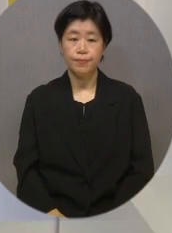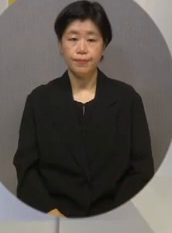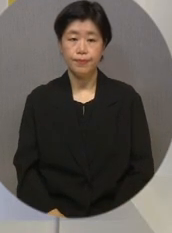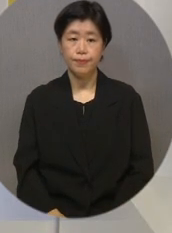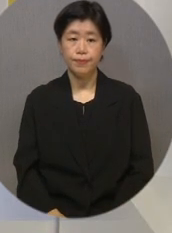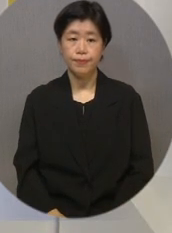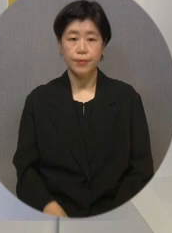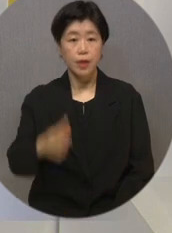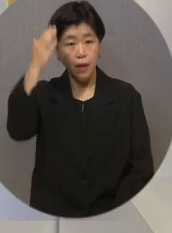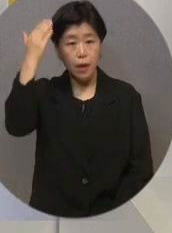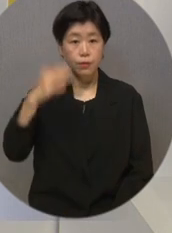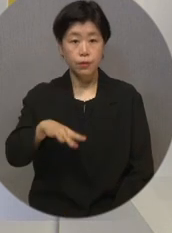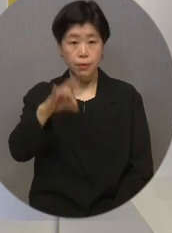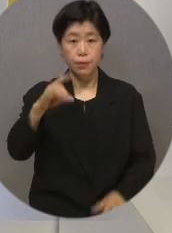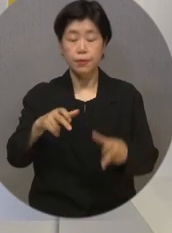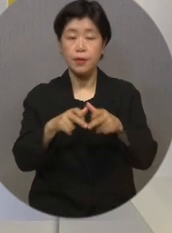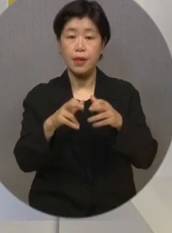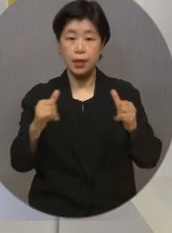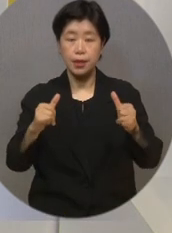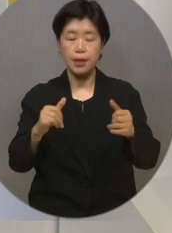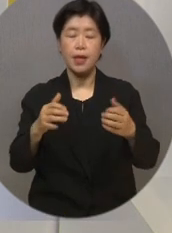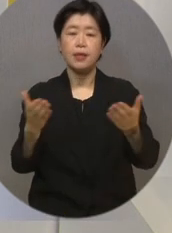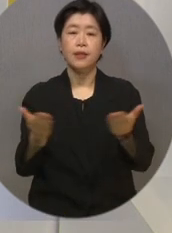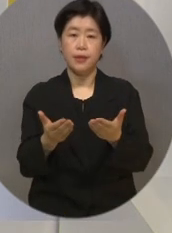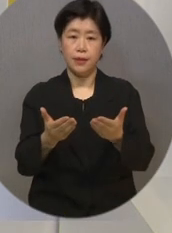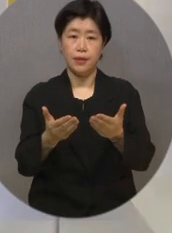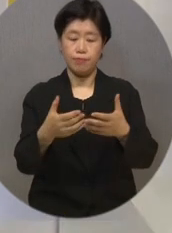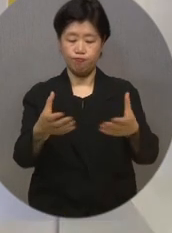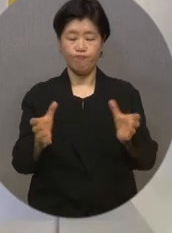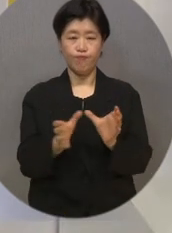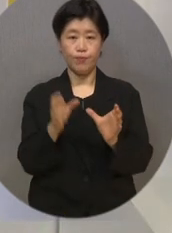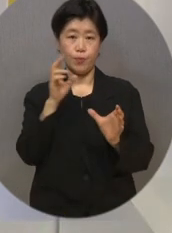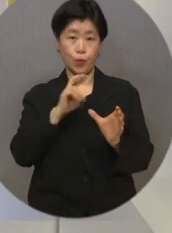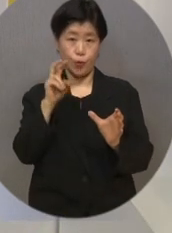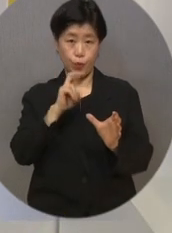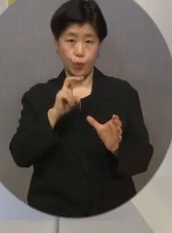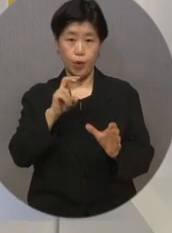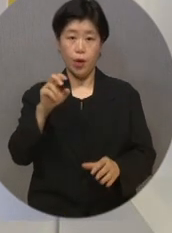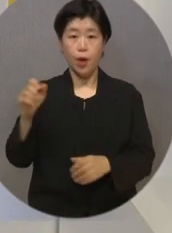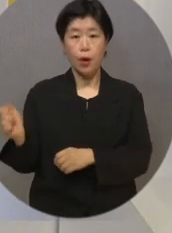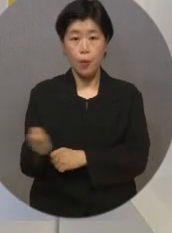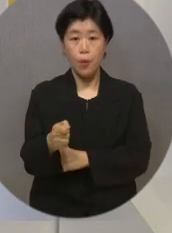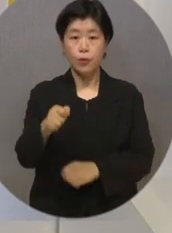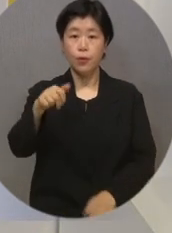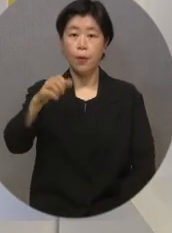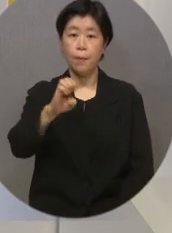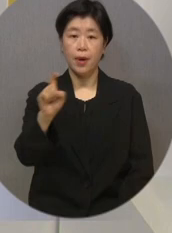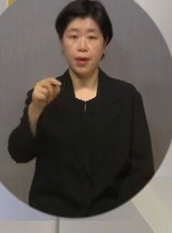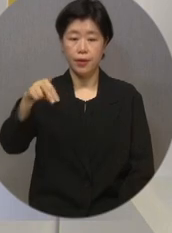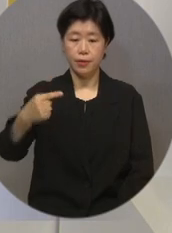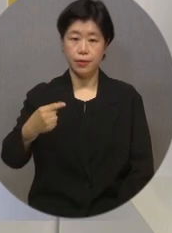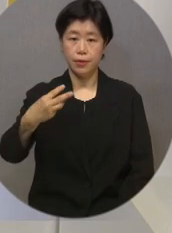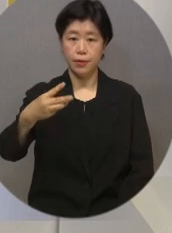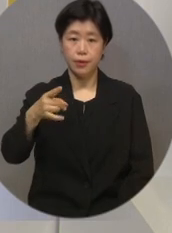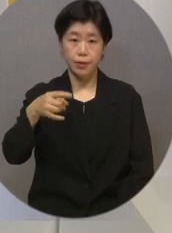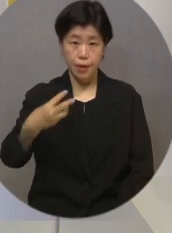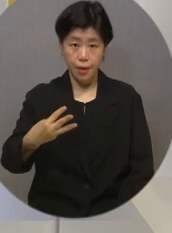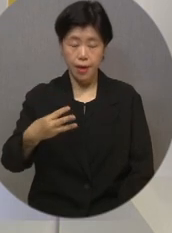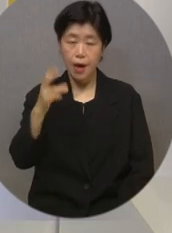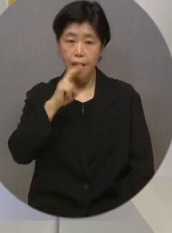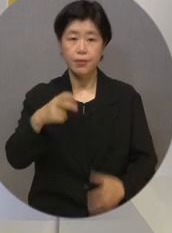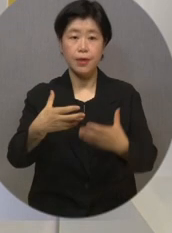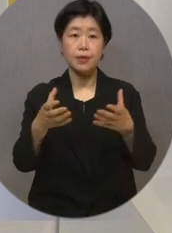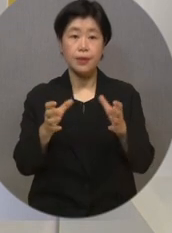다음 뉴스입니다 국내 최초 장애인 직업 합창단인 골프존 파스텔 합창단이 창단 5주년을